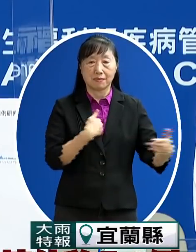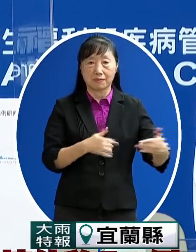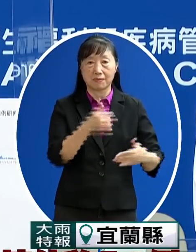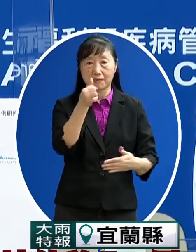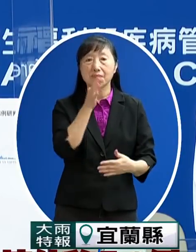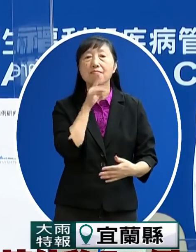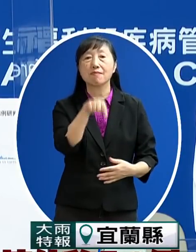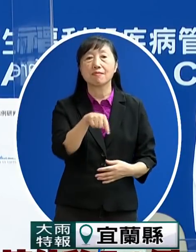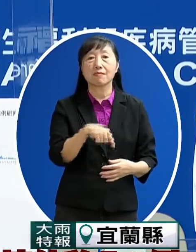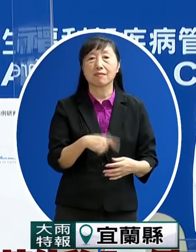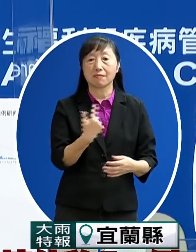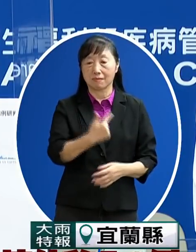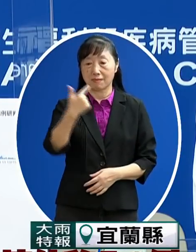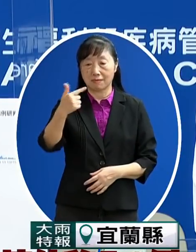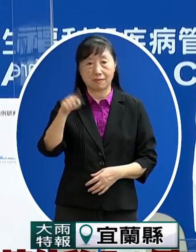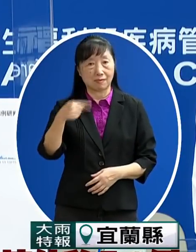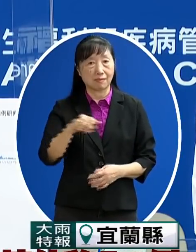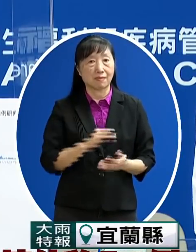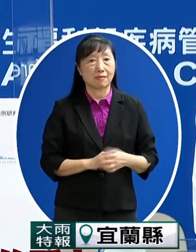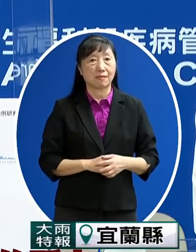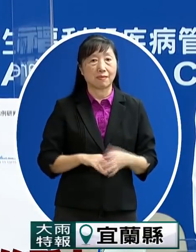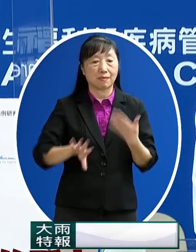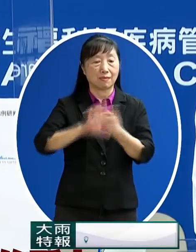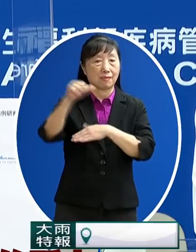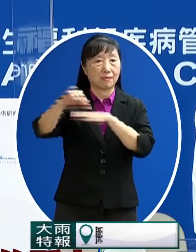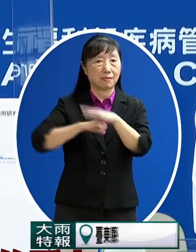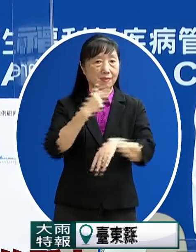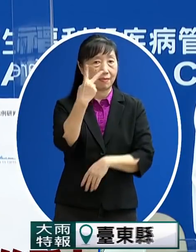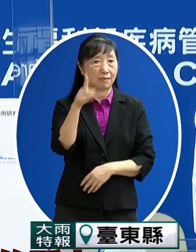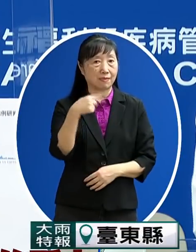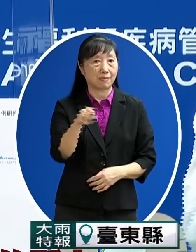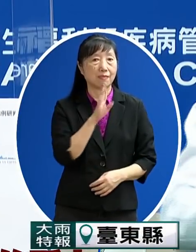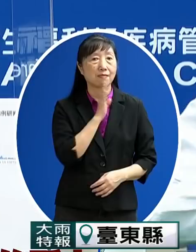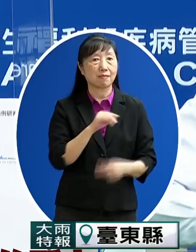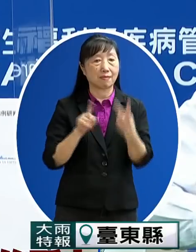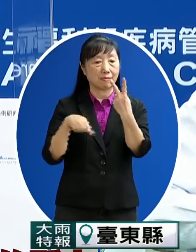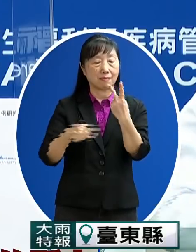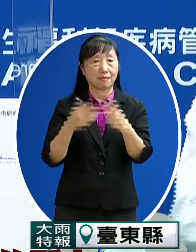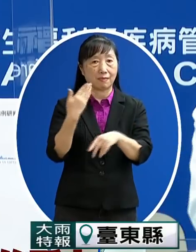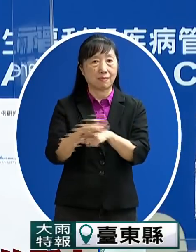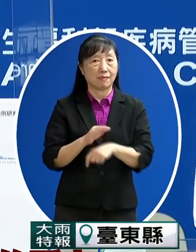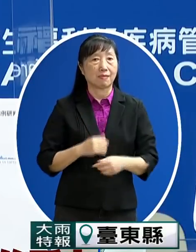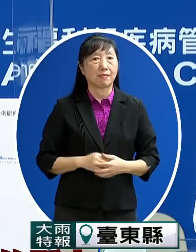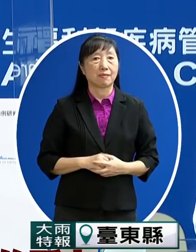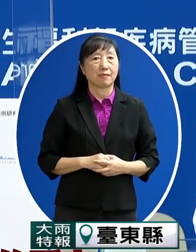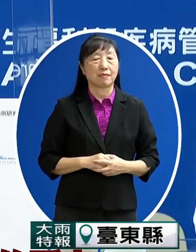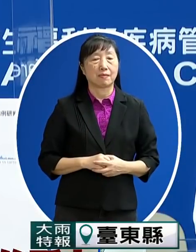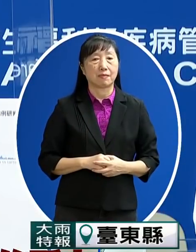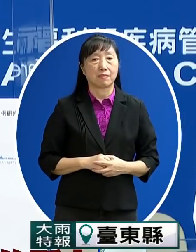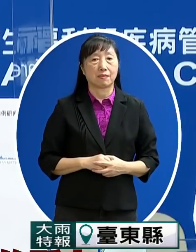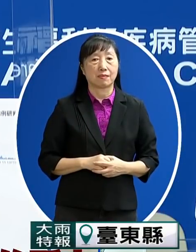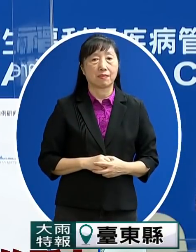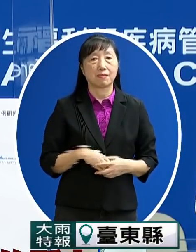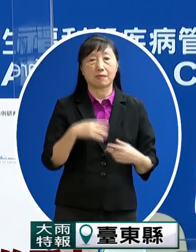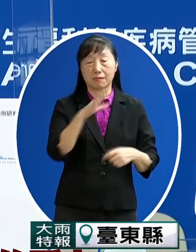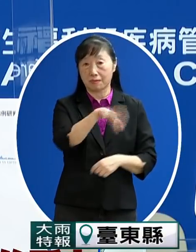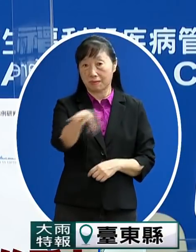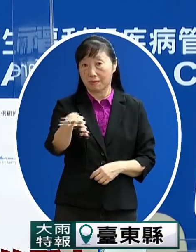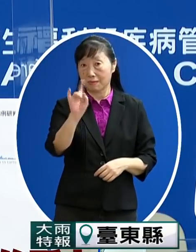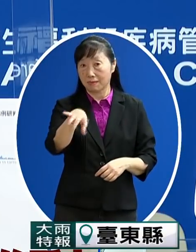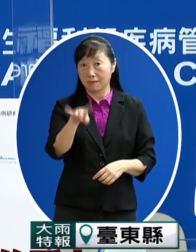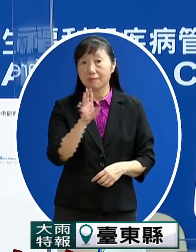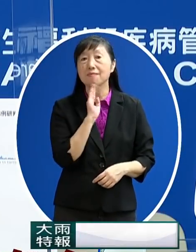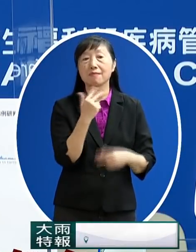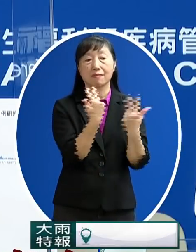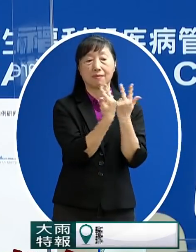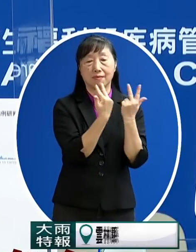性的含里面的6例，那境外移入2例，那有2例死亡的个案。那居住的县市